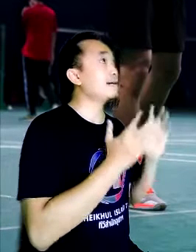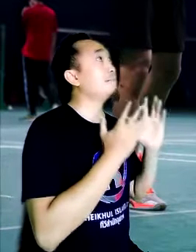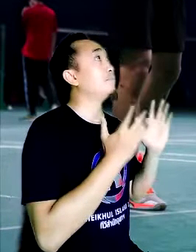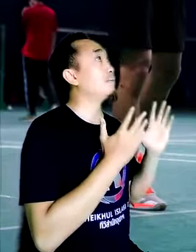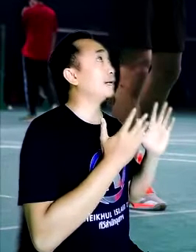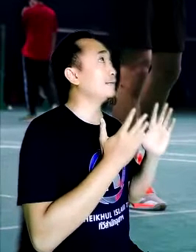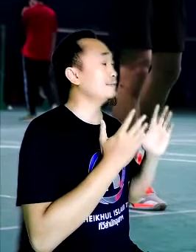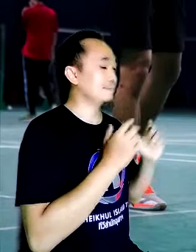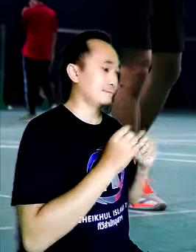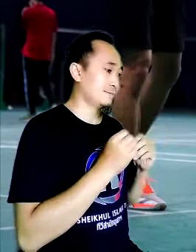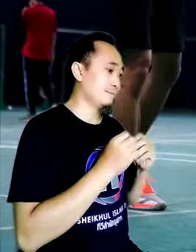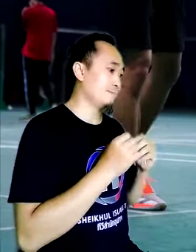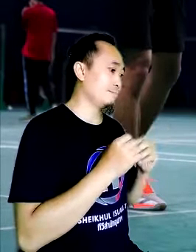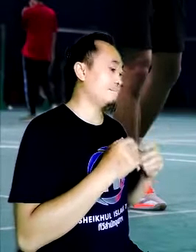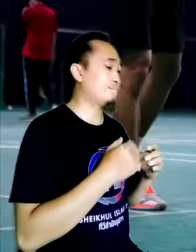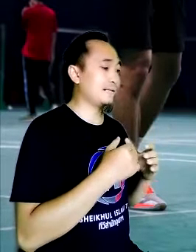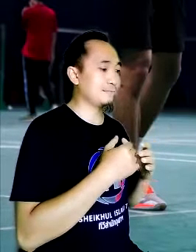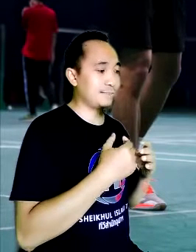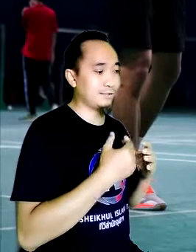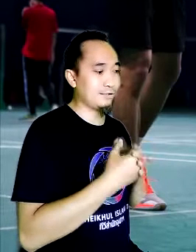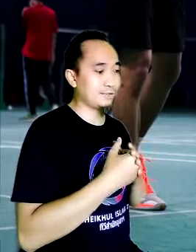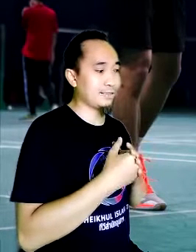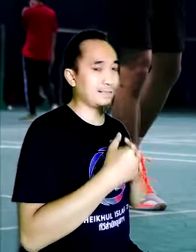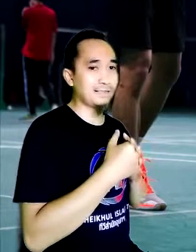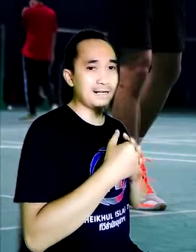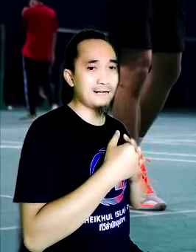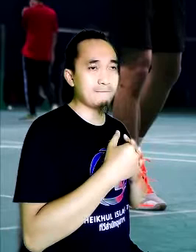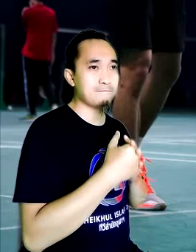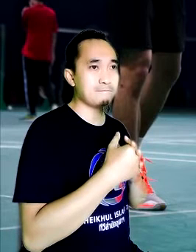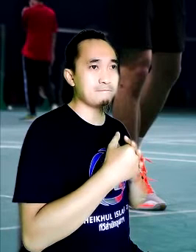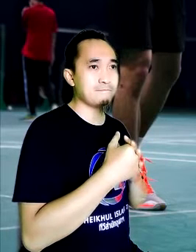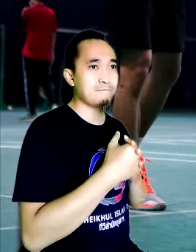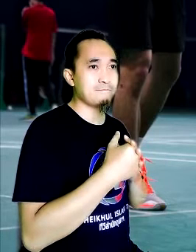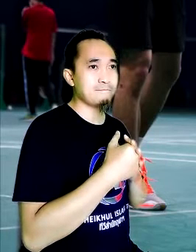sedang bermain badminton. Kira-kira